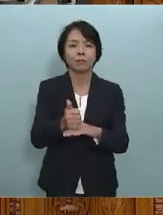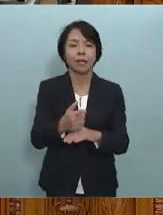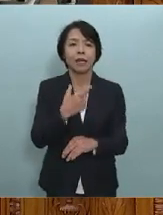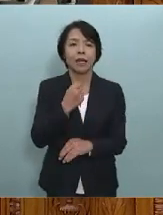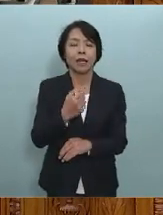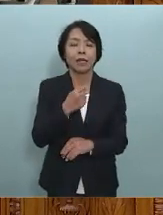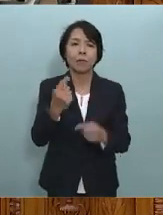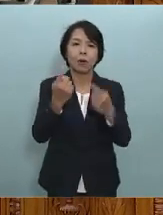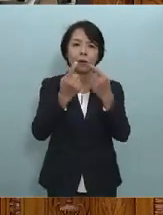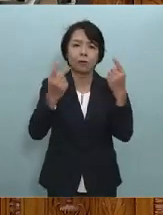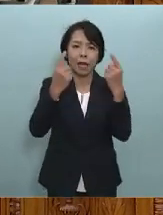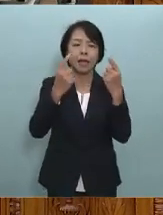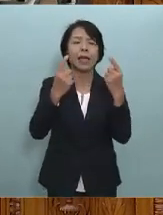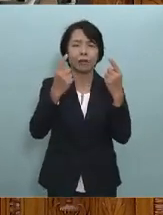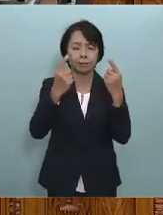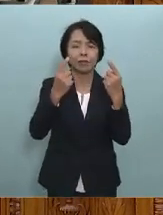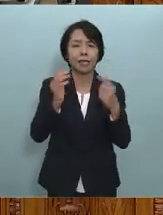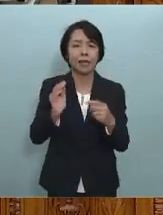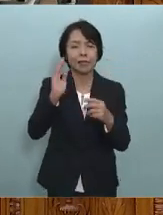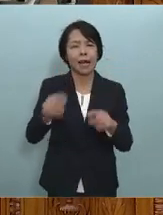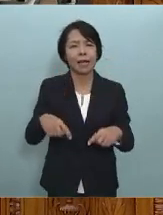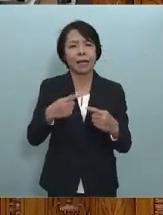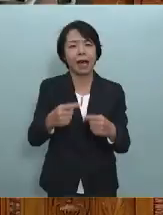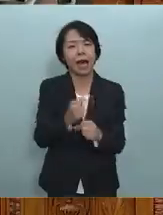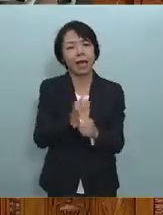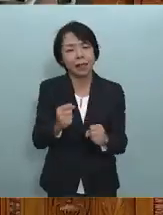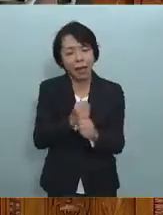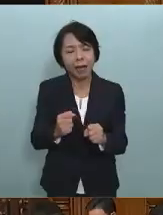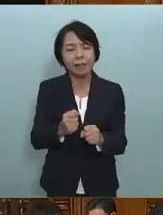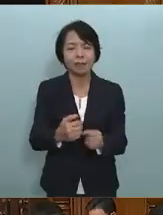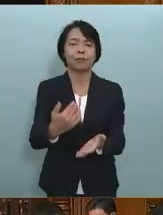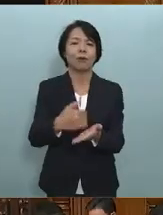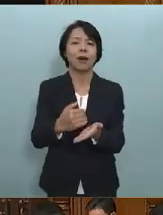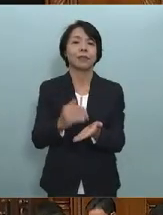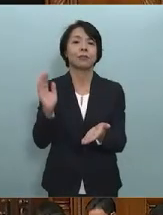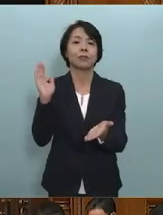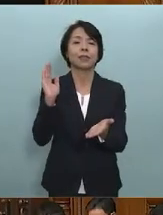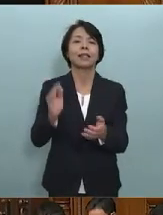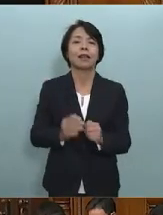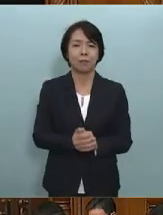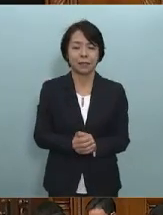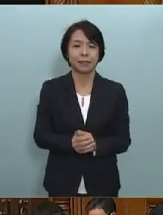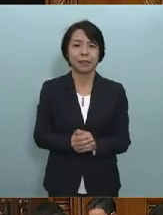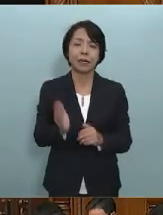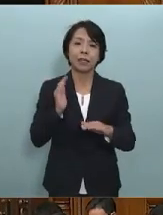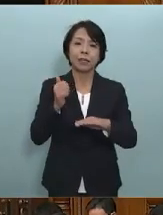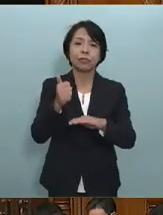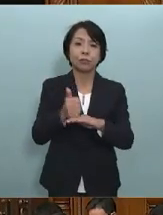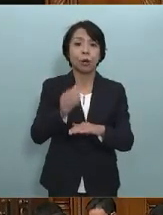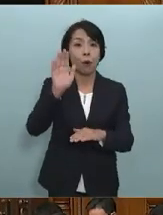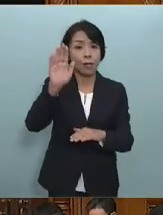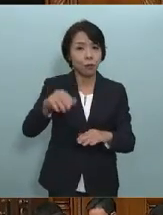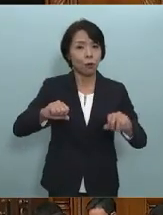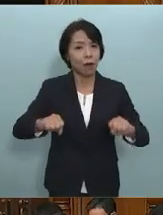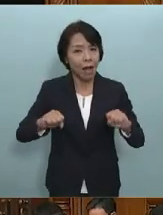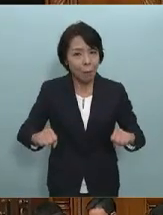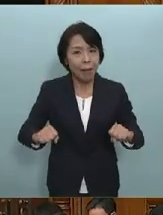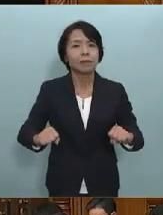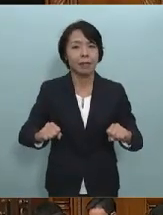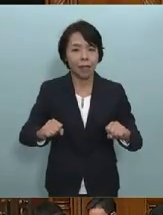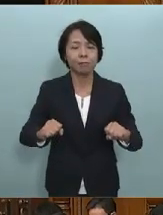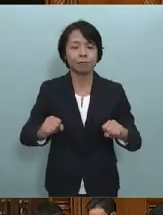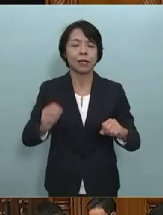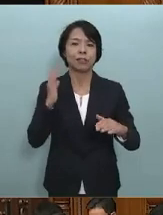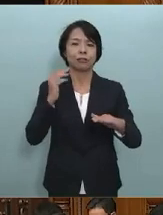になかなか入学できなかったと伺っております総理はその後も頑張られて総理